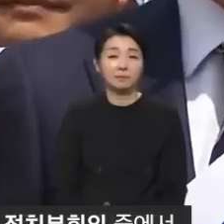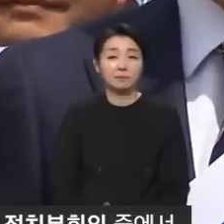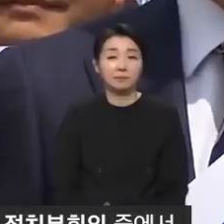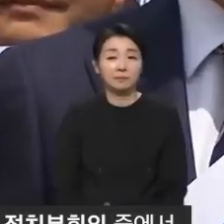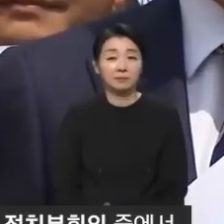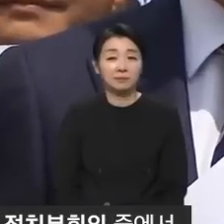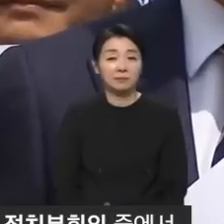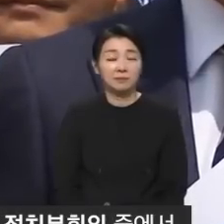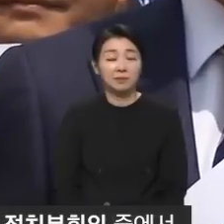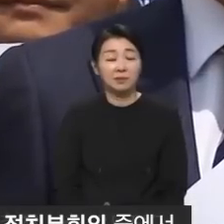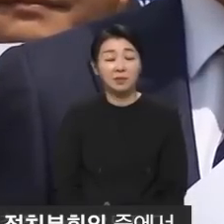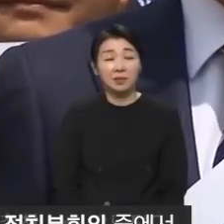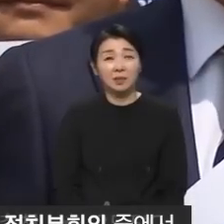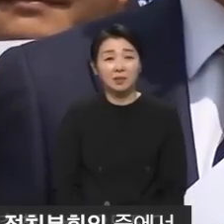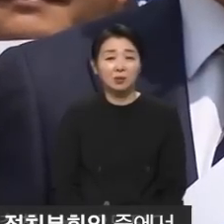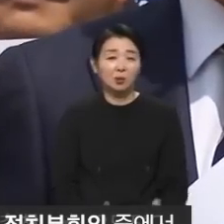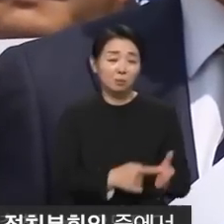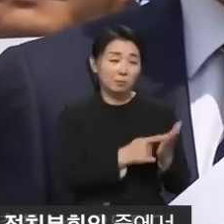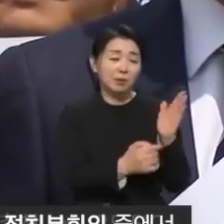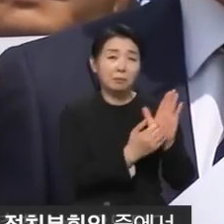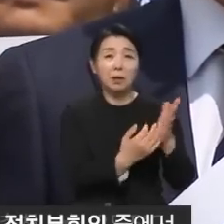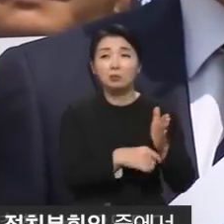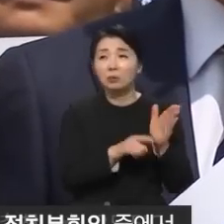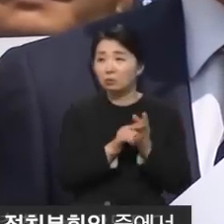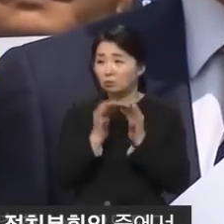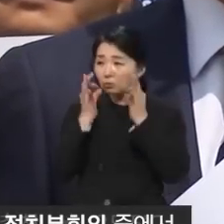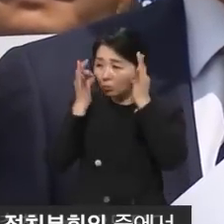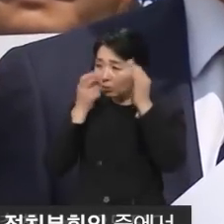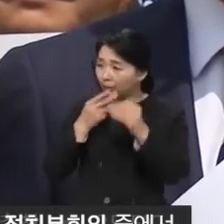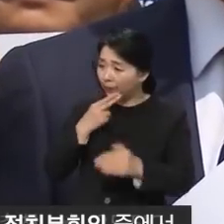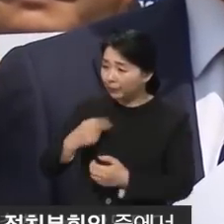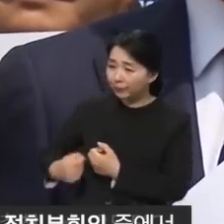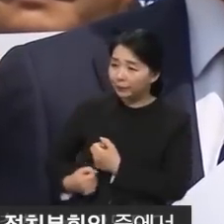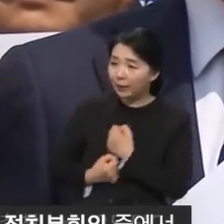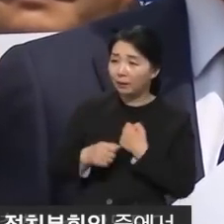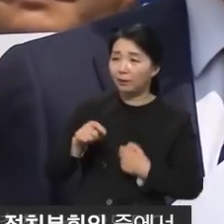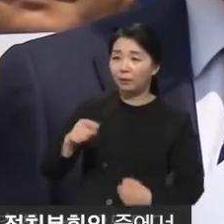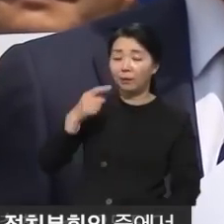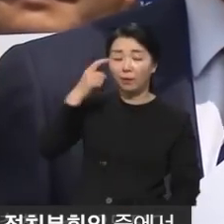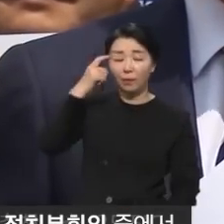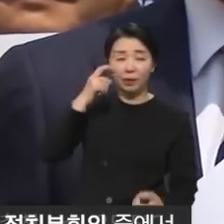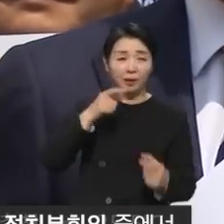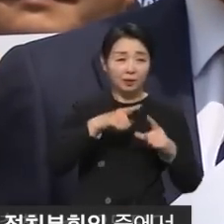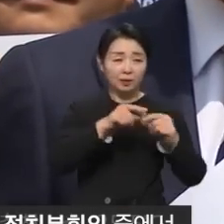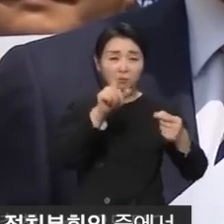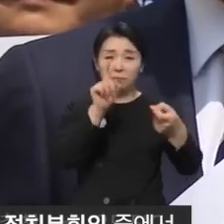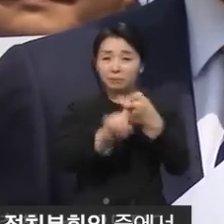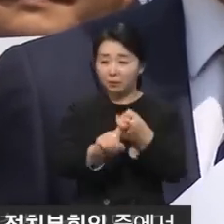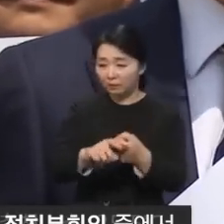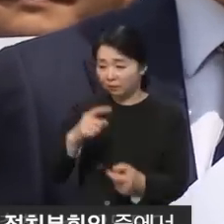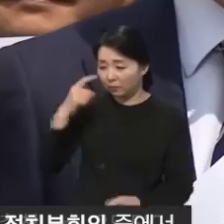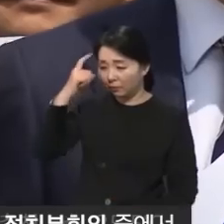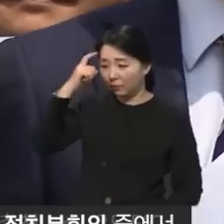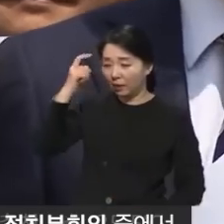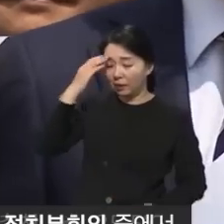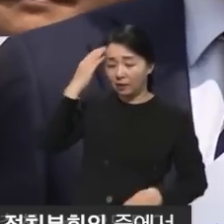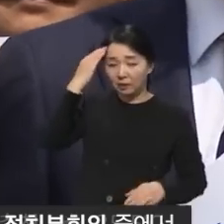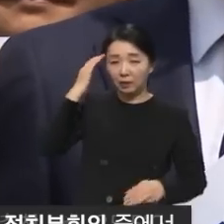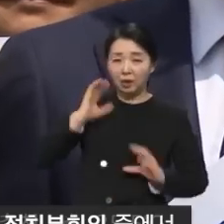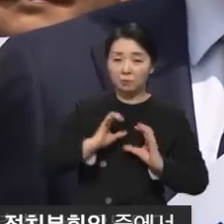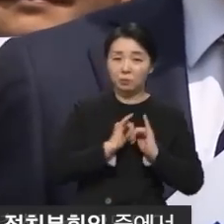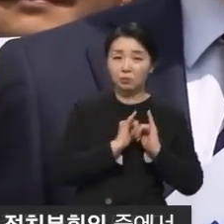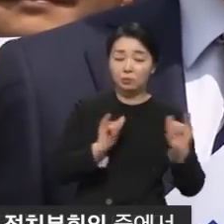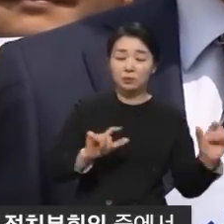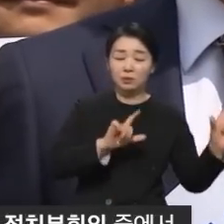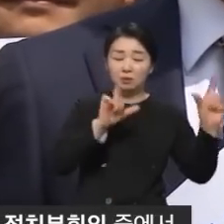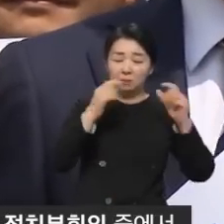이런 피해를 막기 위해서 노력하지는 못할 망정 왜 일본 편을 들어서 대한민국 국민들의